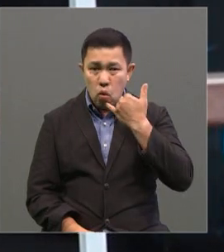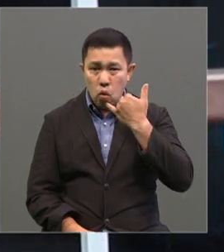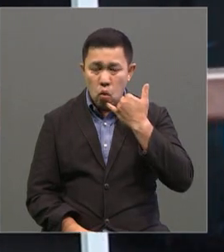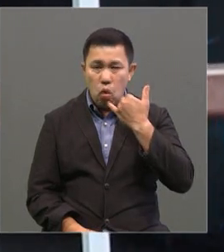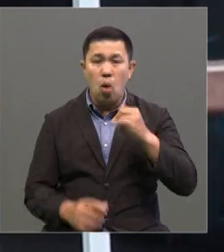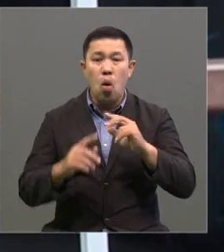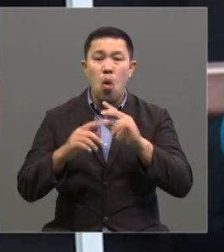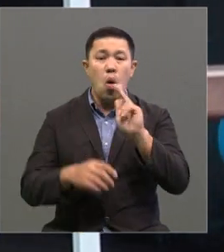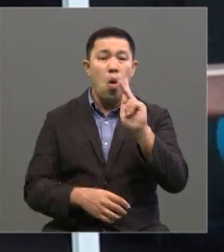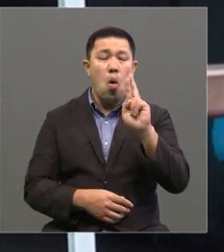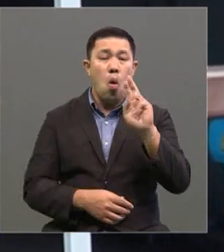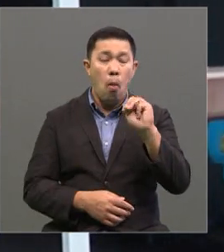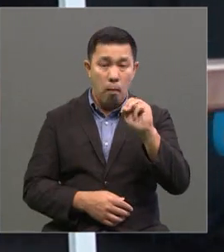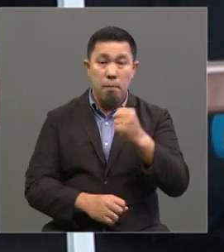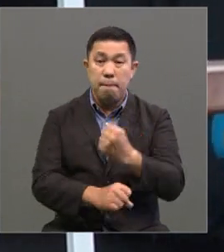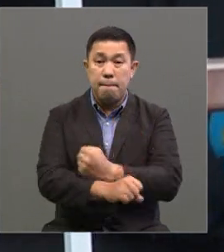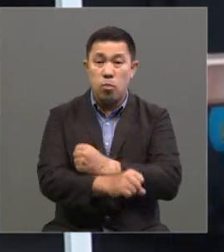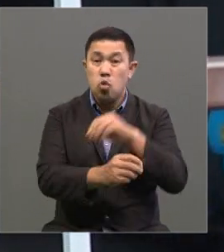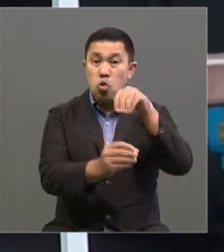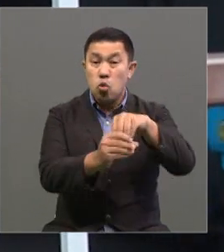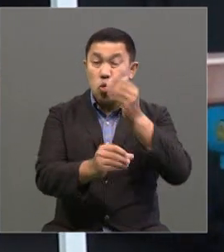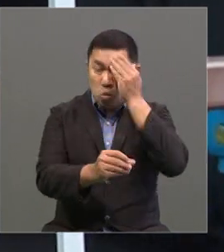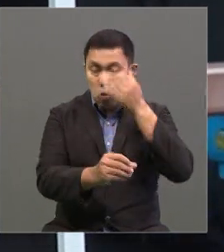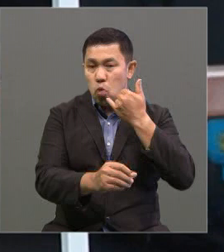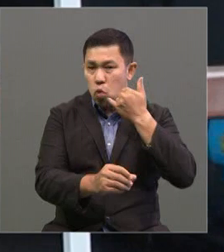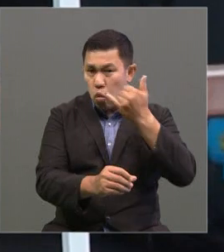านในอิสราเอลก่อนนะครับ